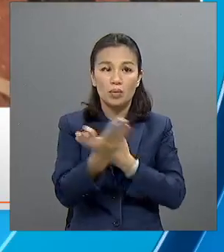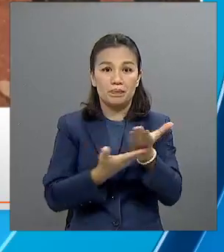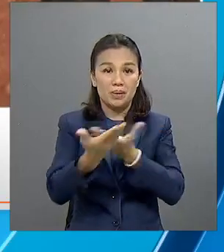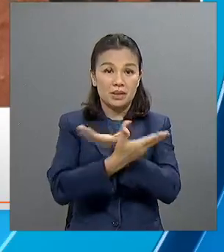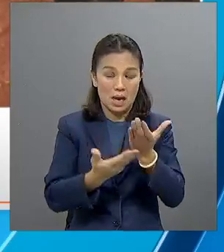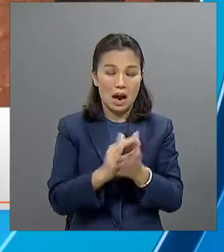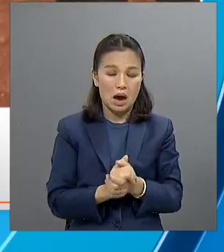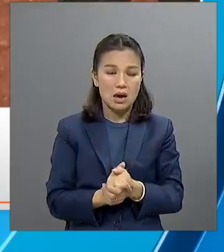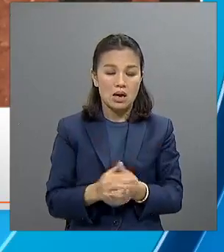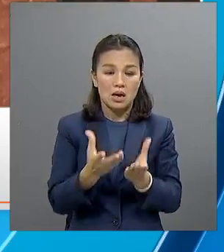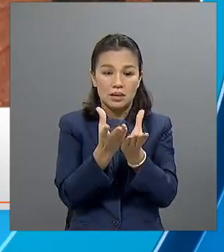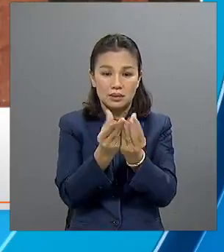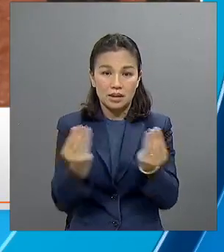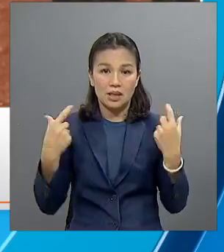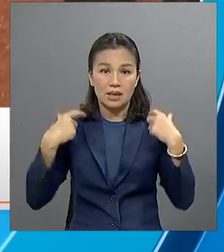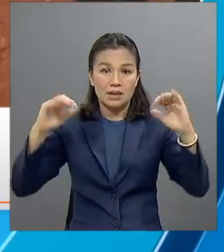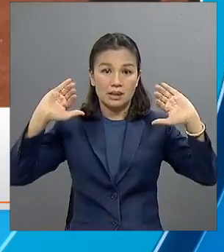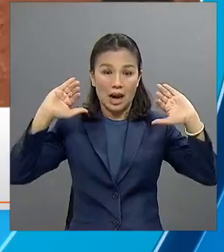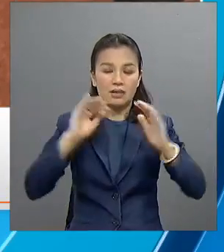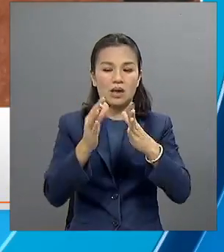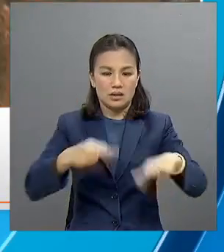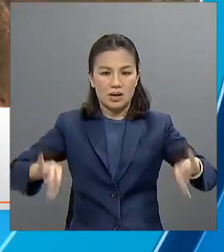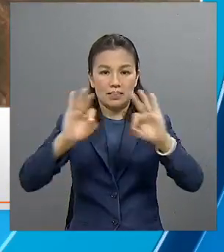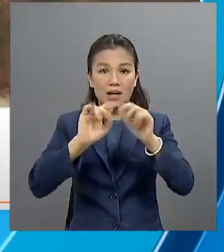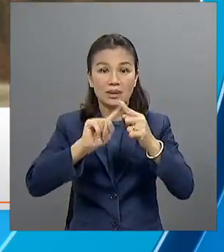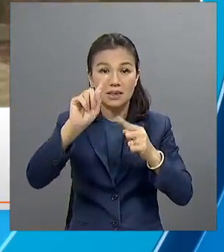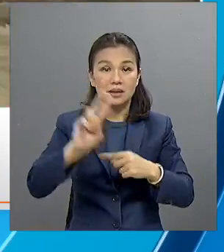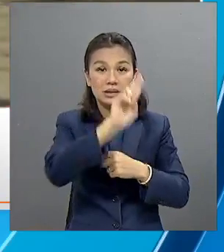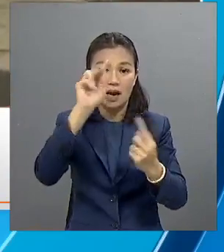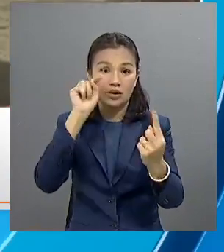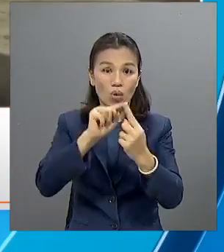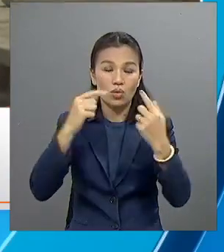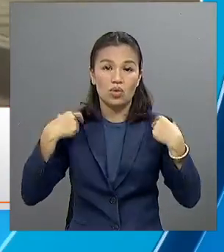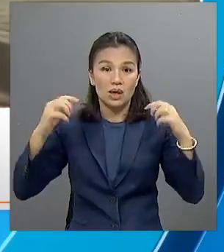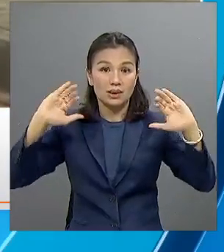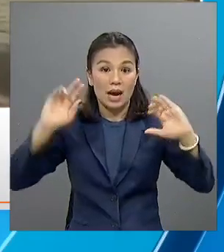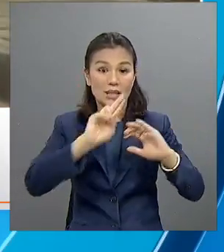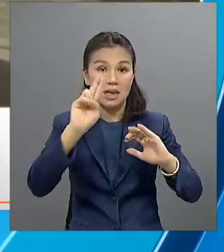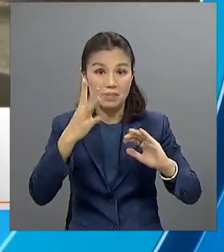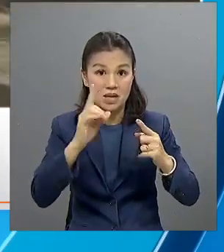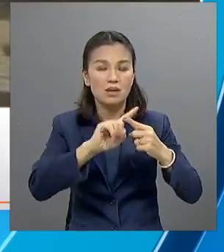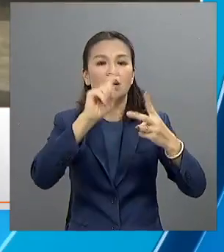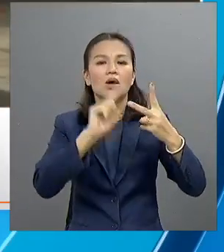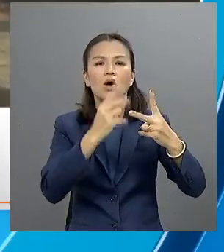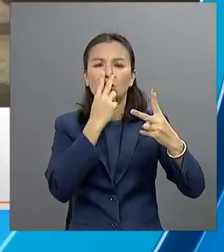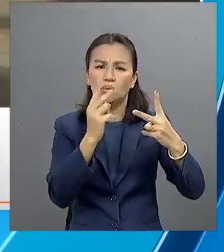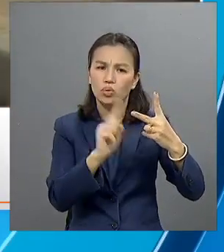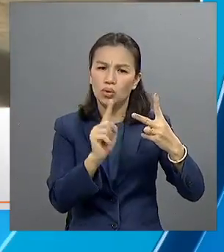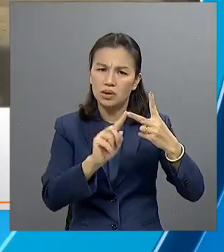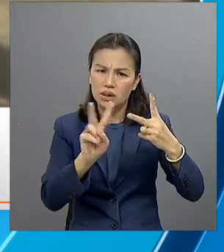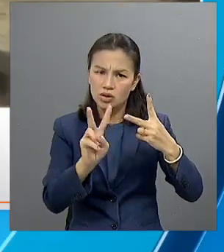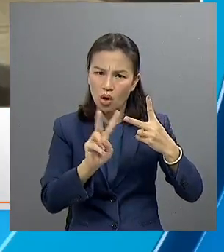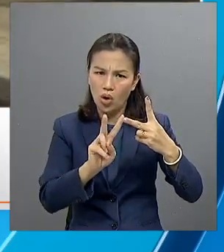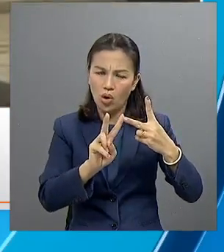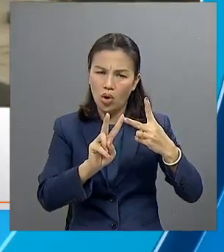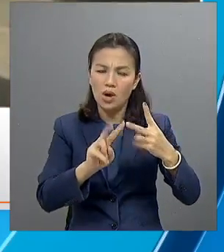ป้าประสงค์หลักคือใช้ราชการนะครับเมื่อไม่มีทางการใช้แล้วเนี่ยเราก็มาดูว่าจะเข้าหลักเกณฑ์จากที่เช่าแต่